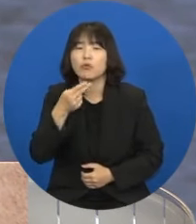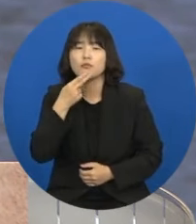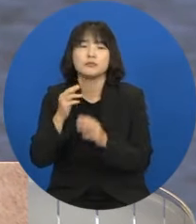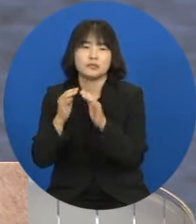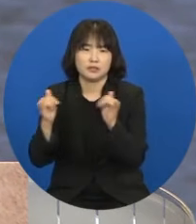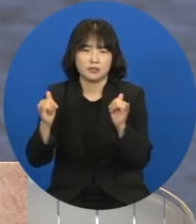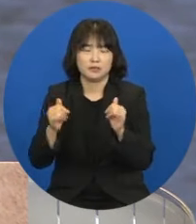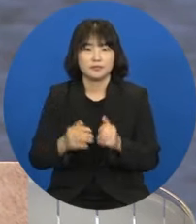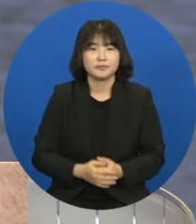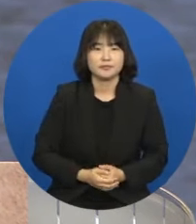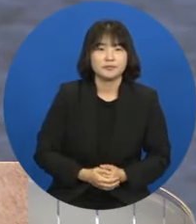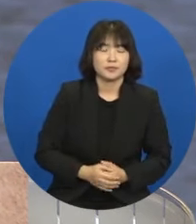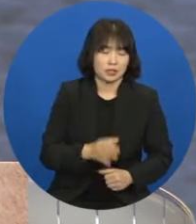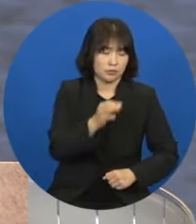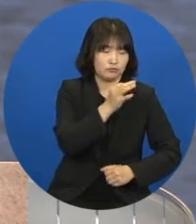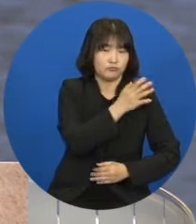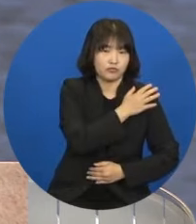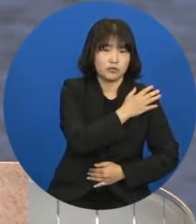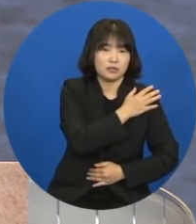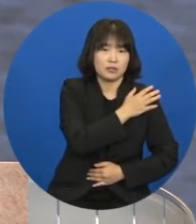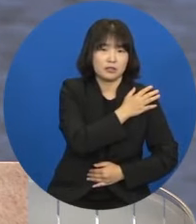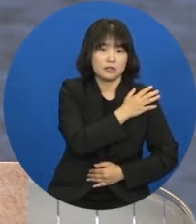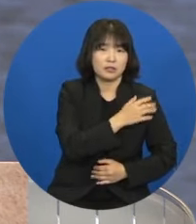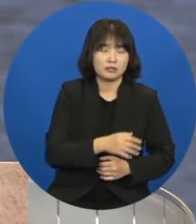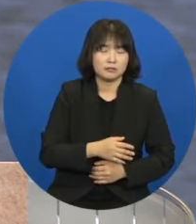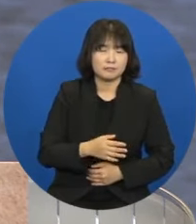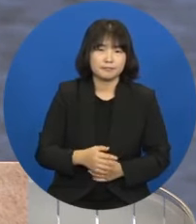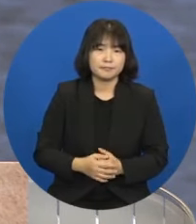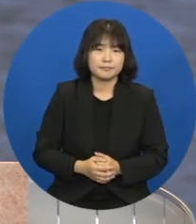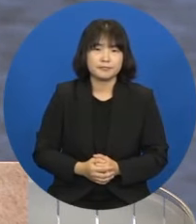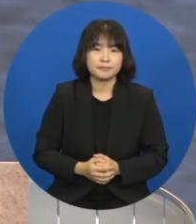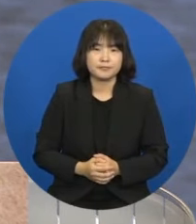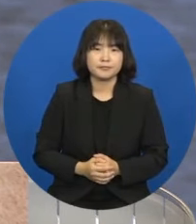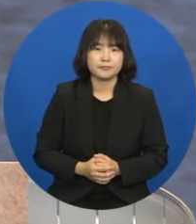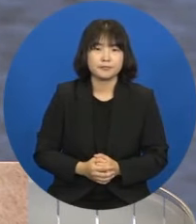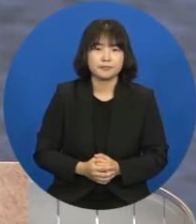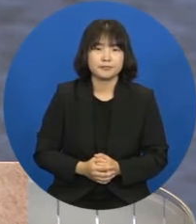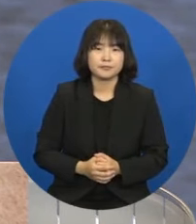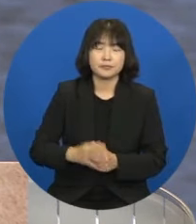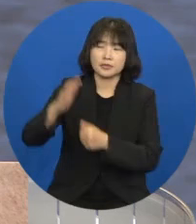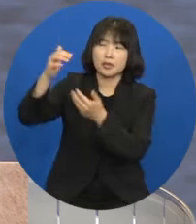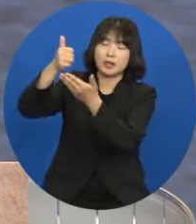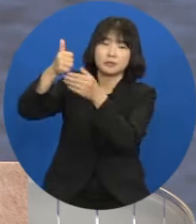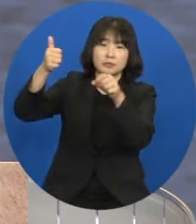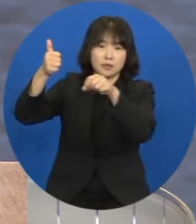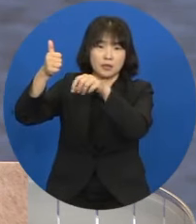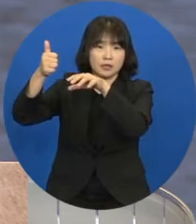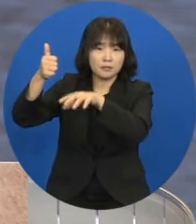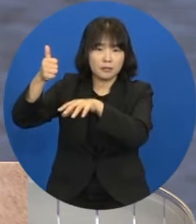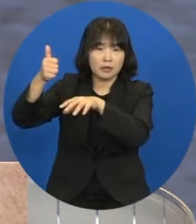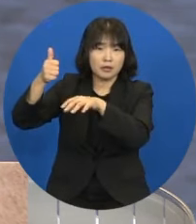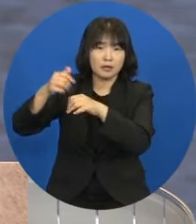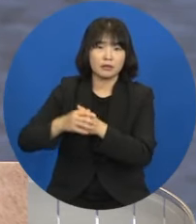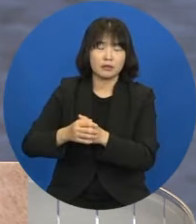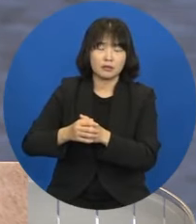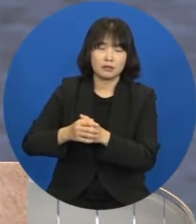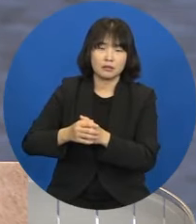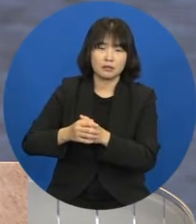부자는 자기 재산 때문인지 모르겠어요. 하나님 앞에 가난하지